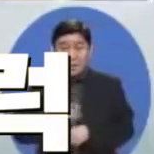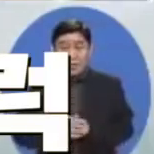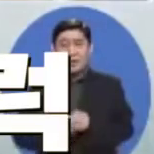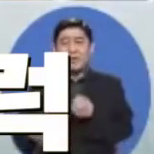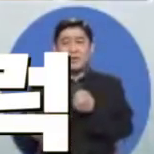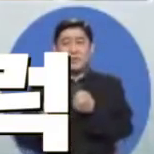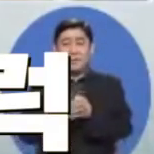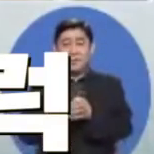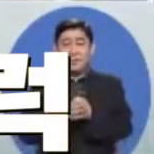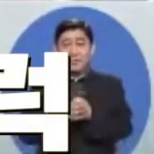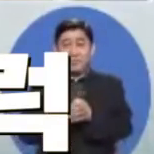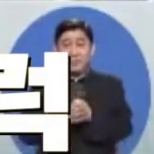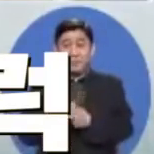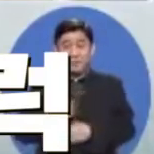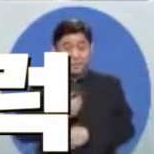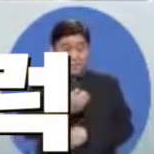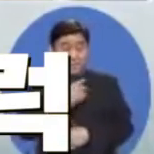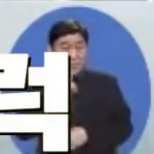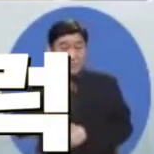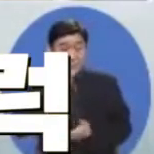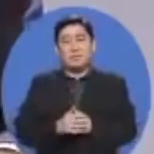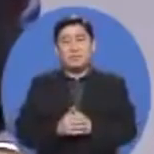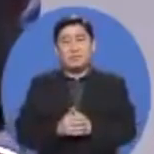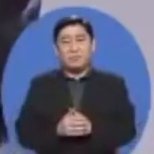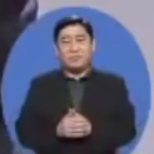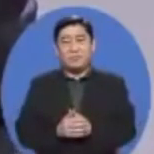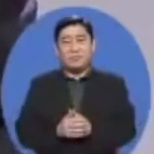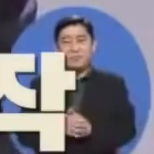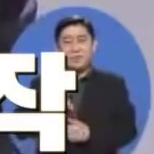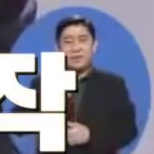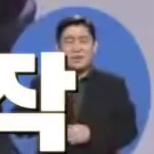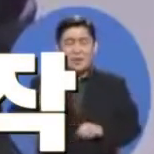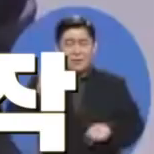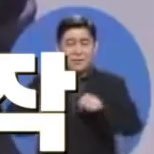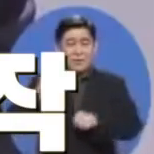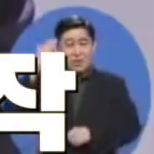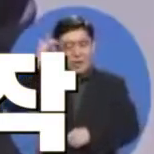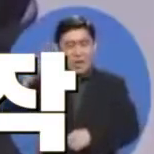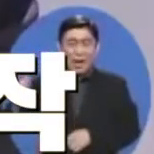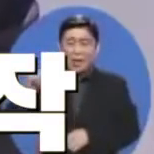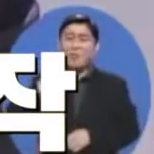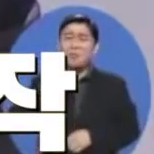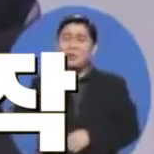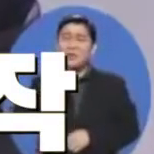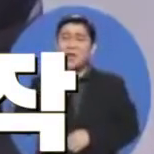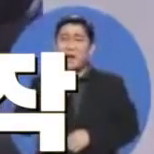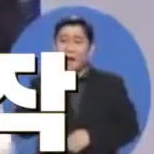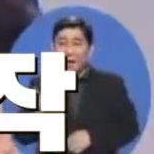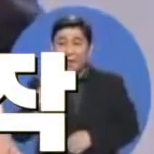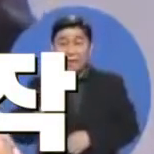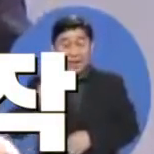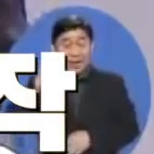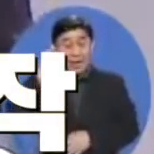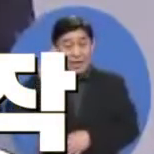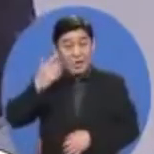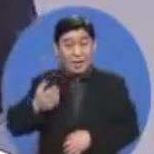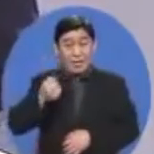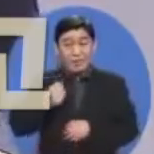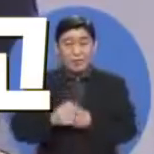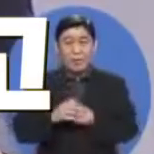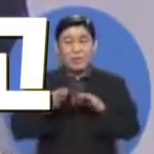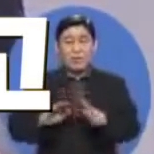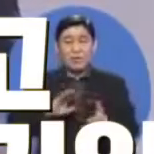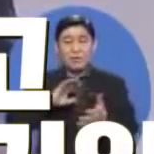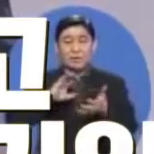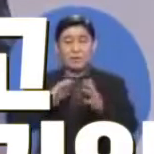그래서 제가 또 이야기를 하지 마십시오. 지금 갑질은 대한항공에만 있는 것이 아니라는 생각을 저는 갖고 있습니다.